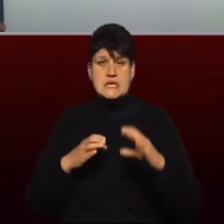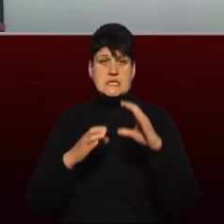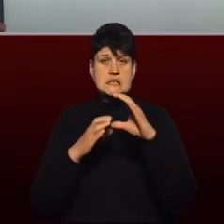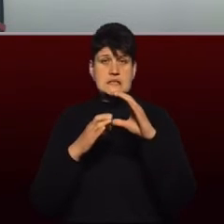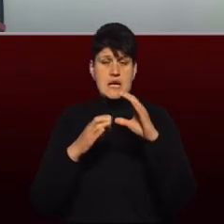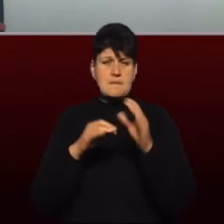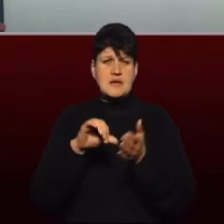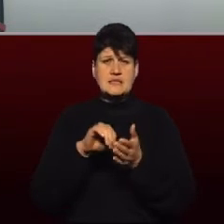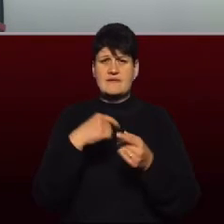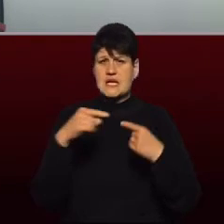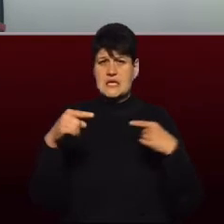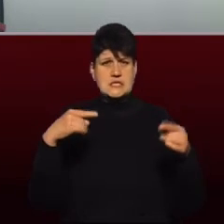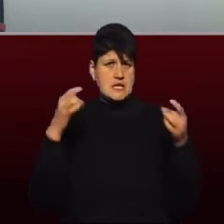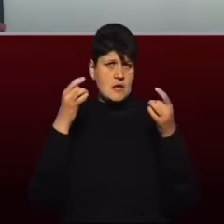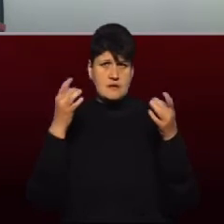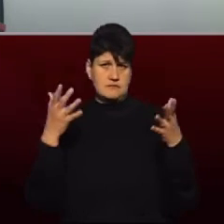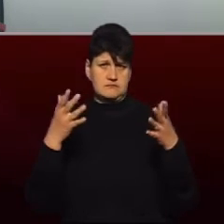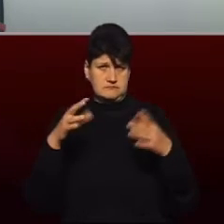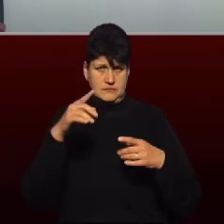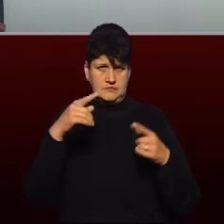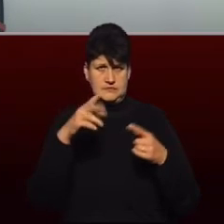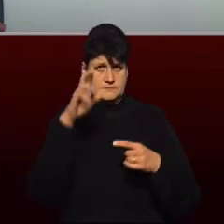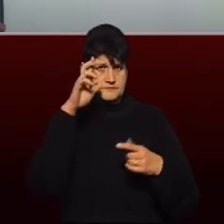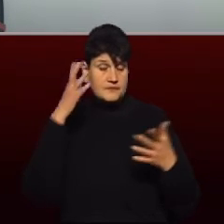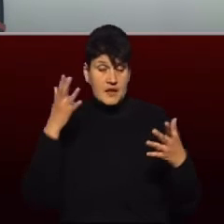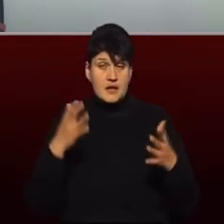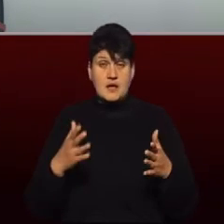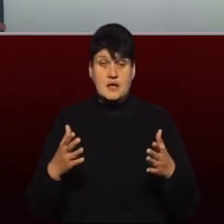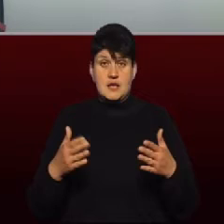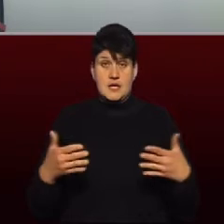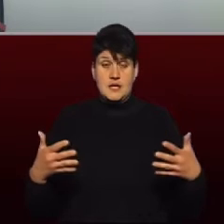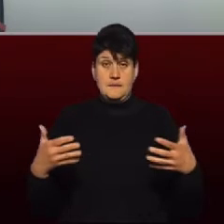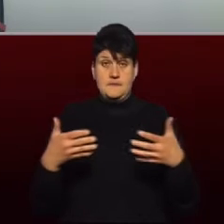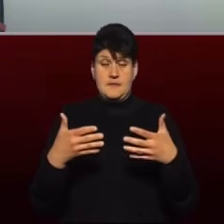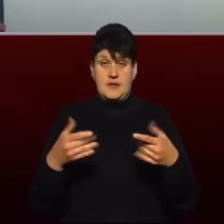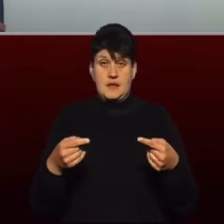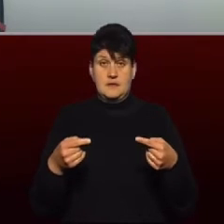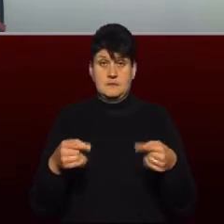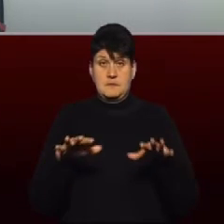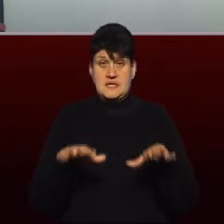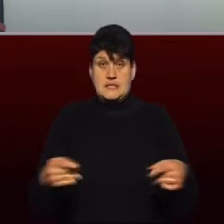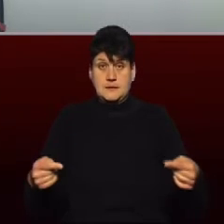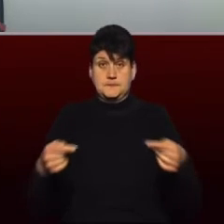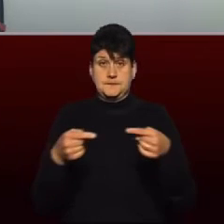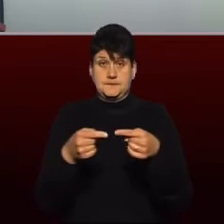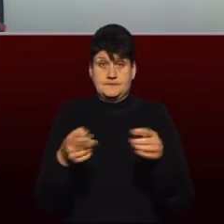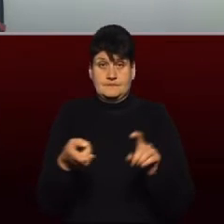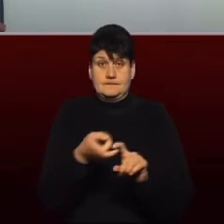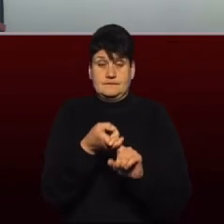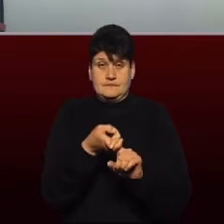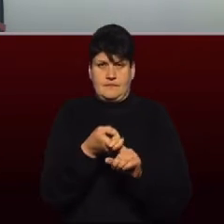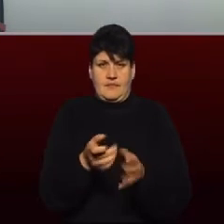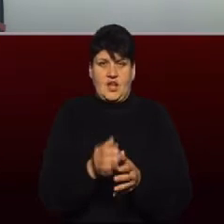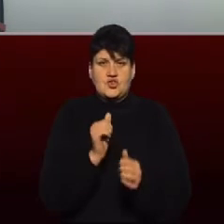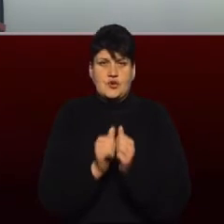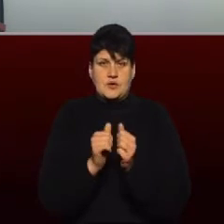і відповідно точки зіштовхування набагато більше і частіше виникають. І відповідно, якщо ми